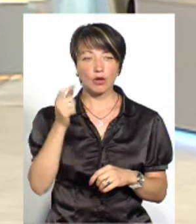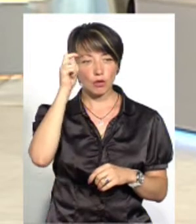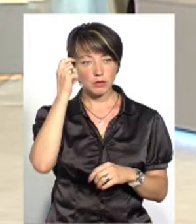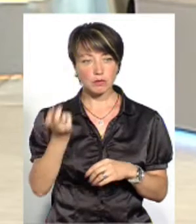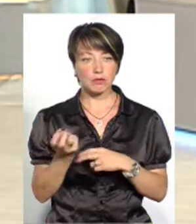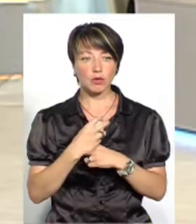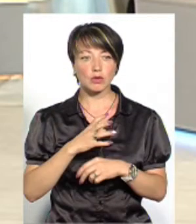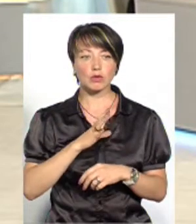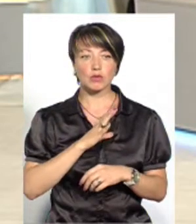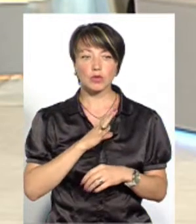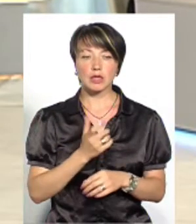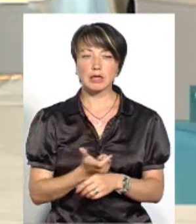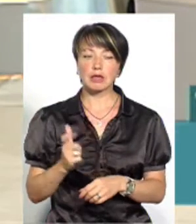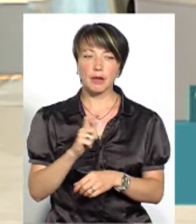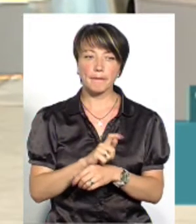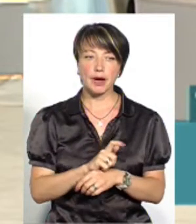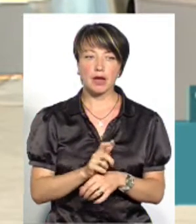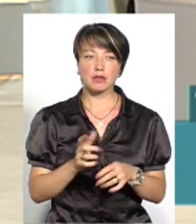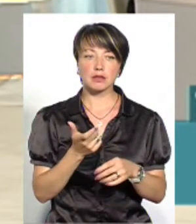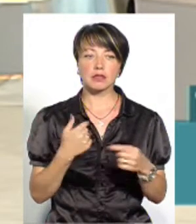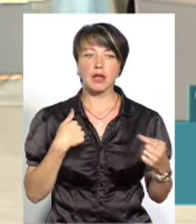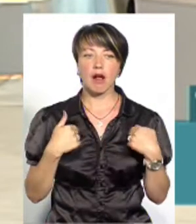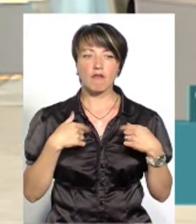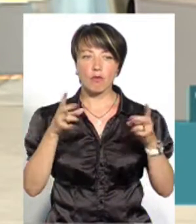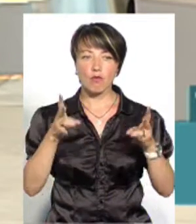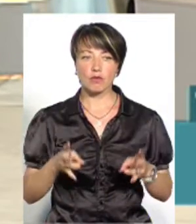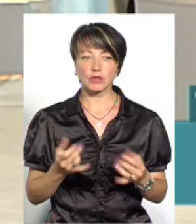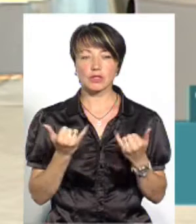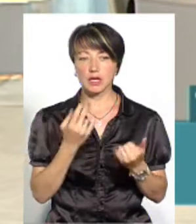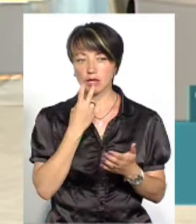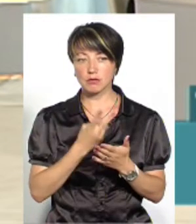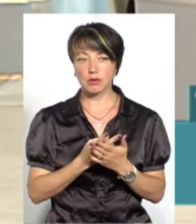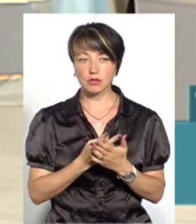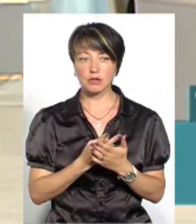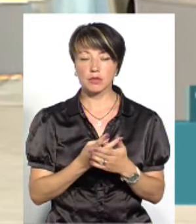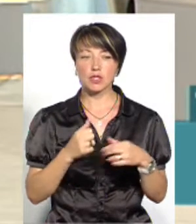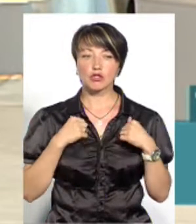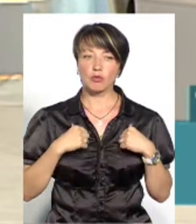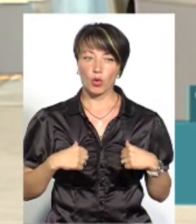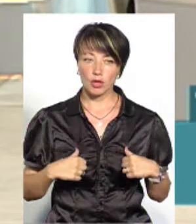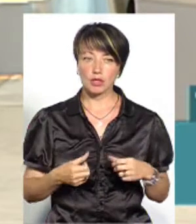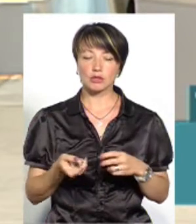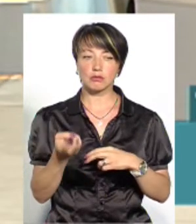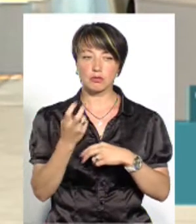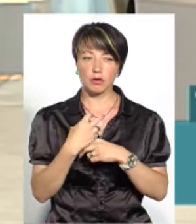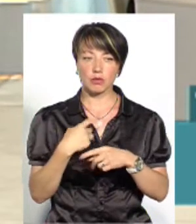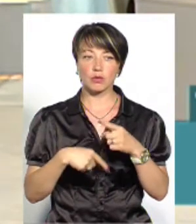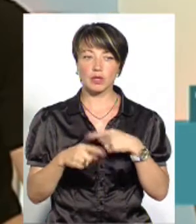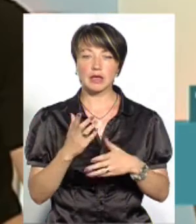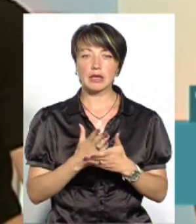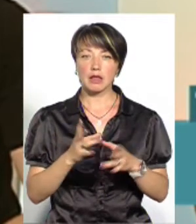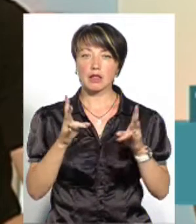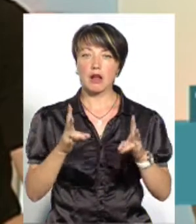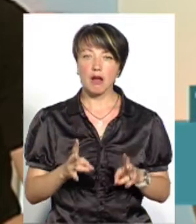приходили, вони були набагато травмованіші. От зараз ми бачимо, вони приходять спокійніші. Так, вони, в них є